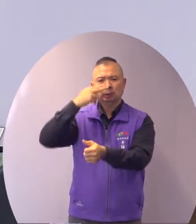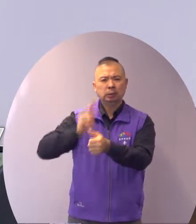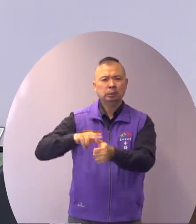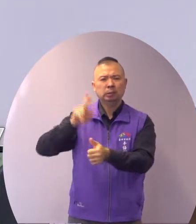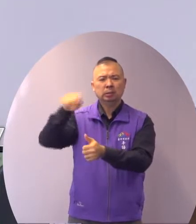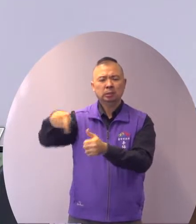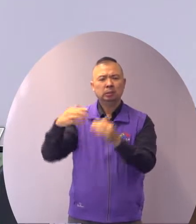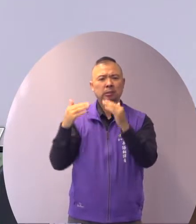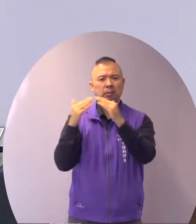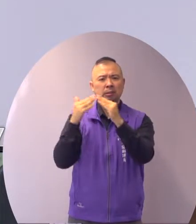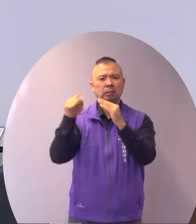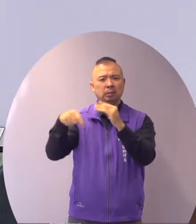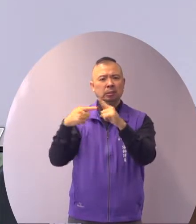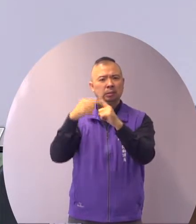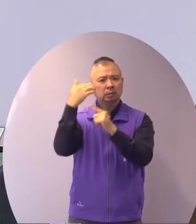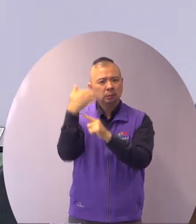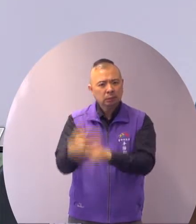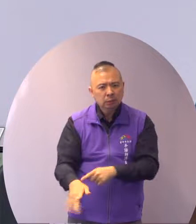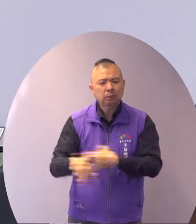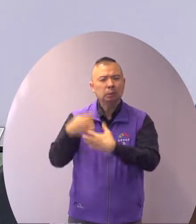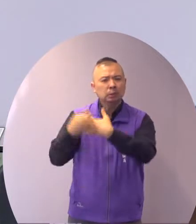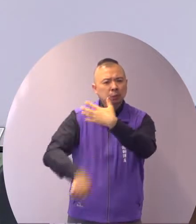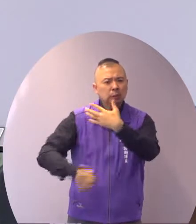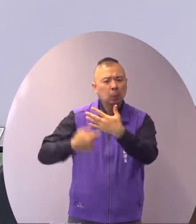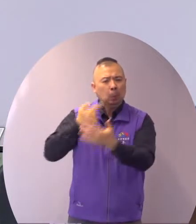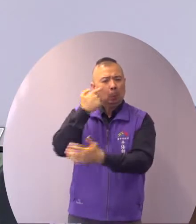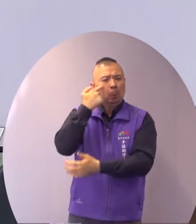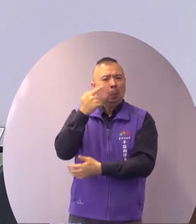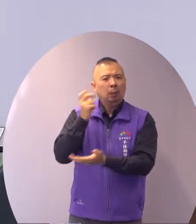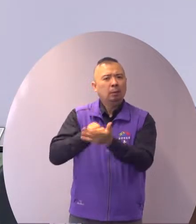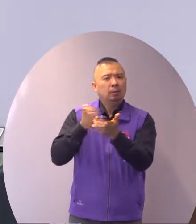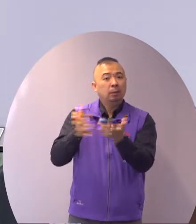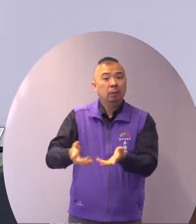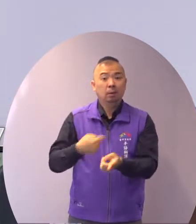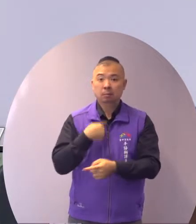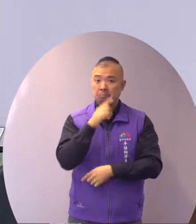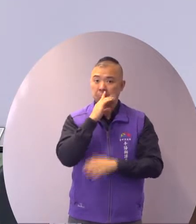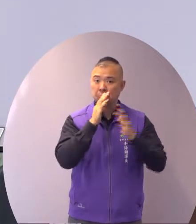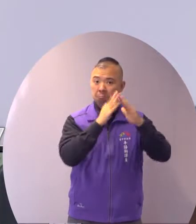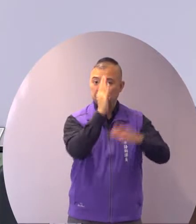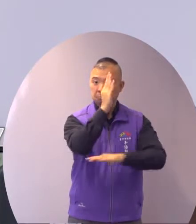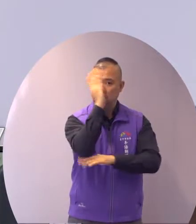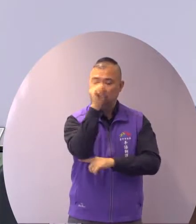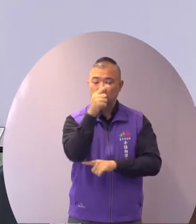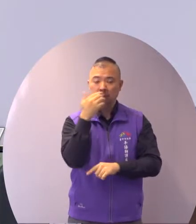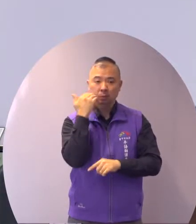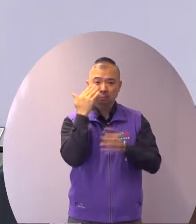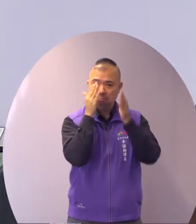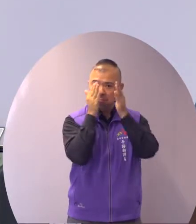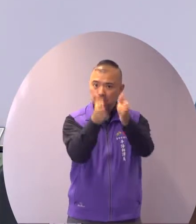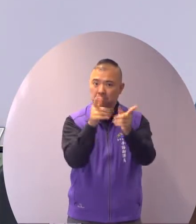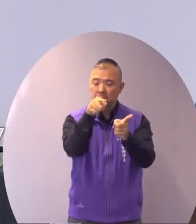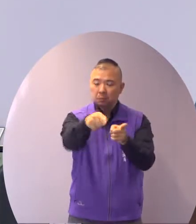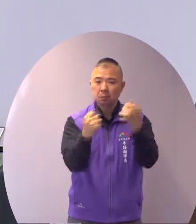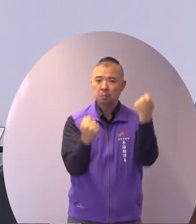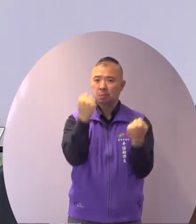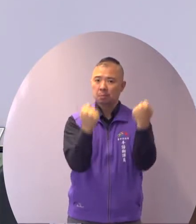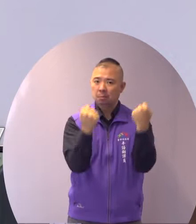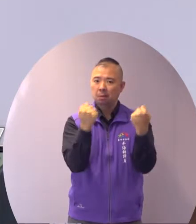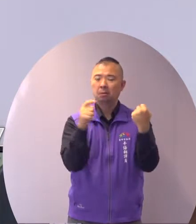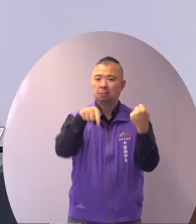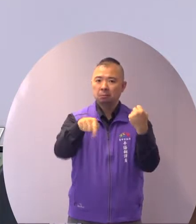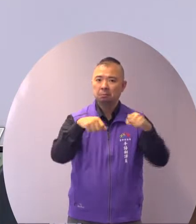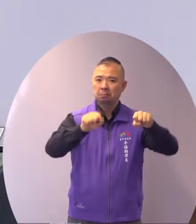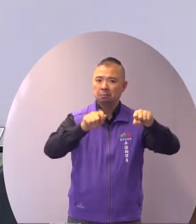悲剧哈。那所以其实过去本府在过去1-2年，我们对于酒驾肇事我们就特